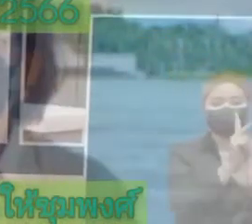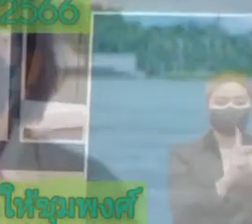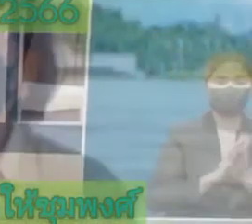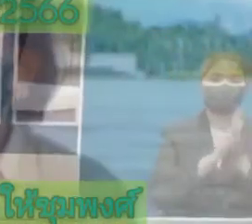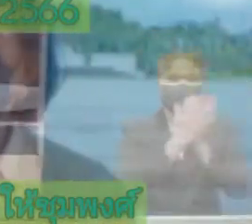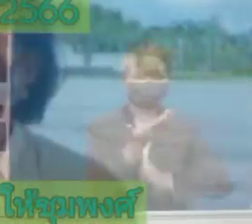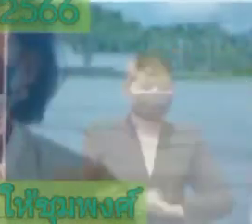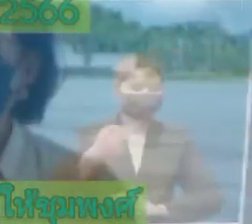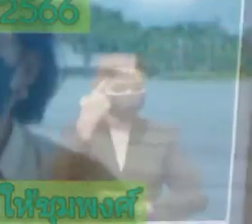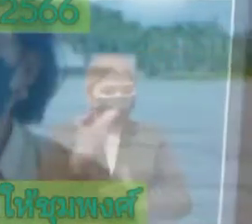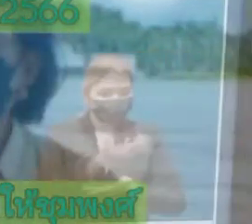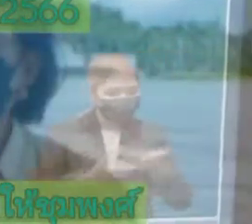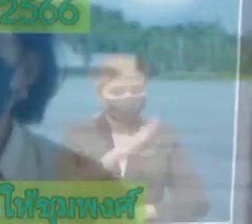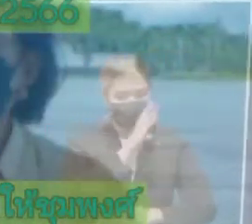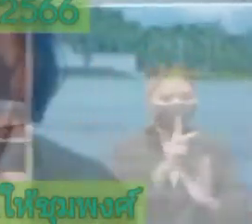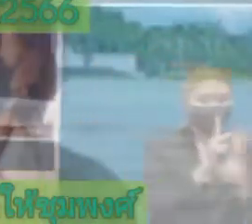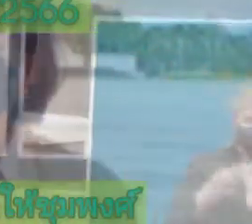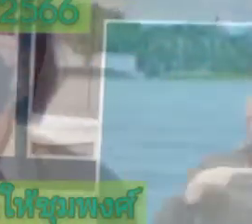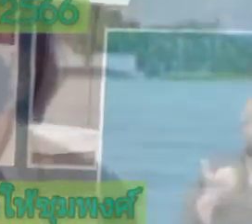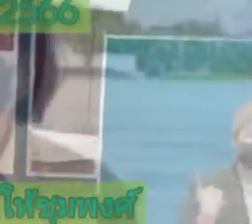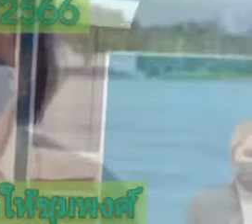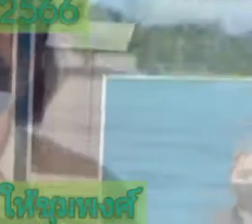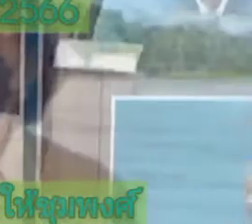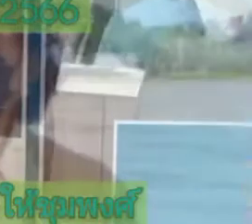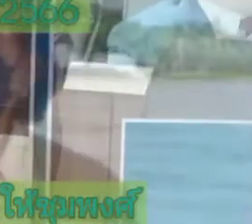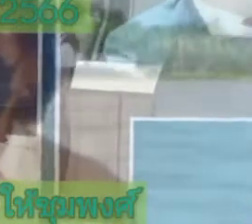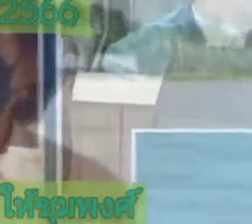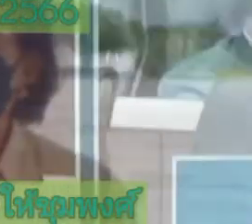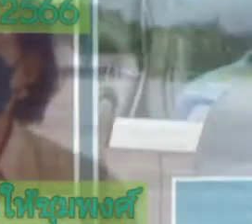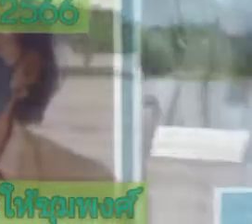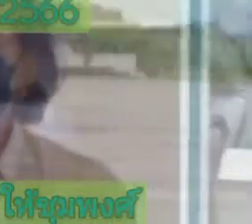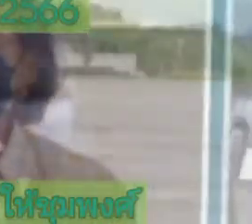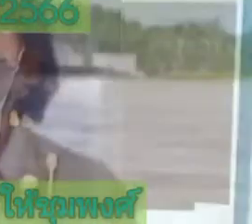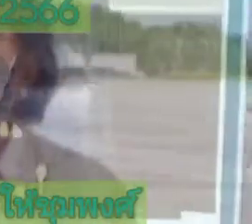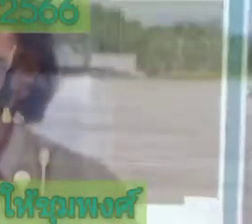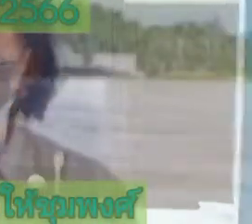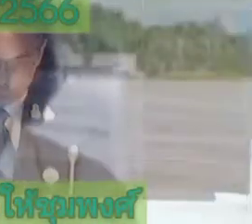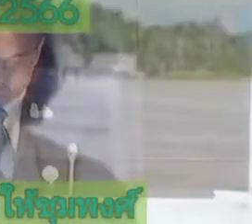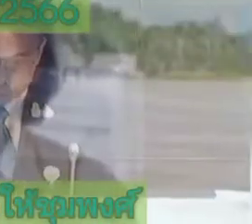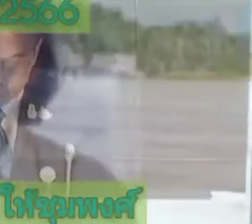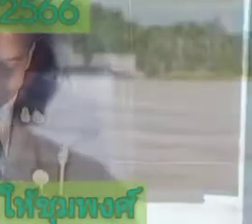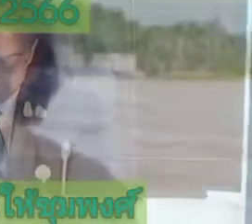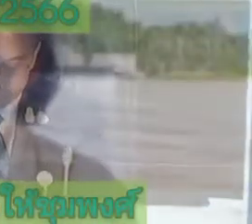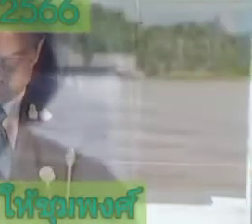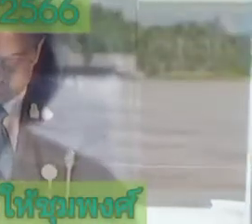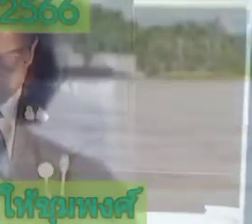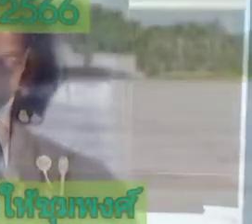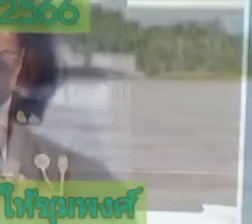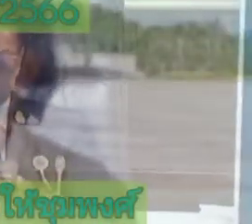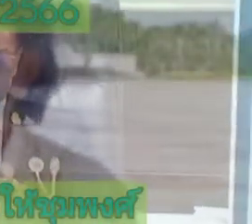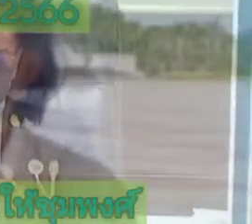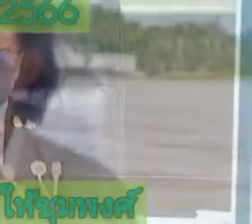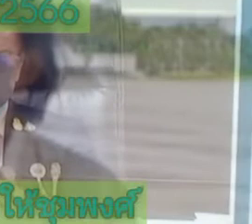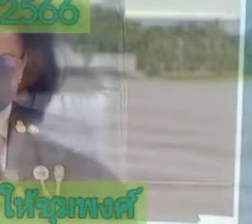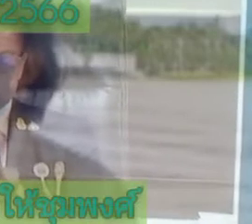านต้องพิจารณานะครับถ้ากฎหมายใดที่เป็นประโยชน์กฎหมายใดที่จะทำให้เกิดประโยชน์ต่อแผ่นดินต่อประชาชนก็ช่วยกันนะให้มันผ่านไปให้เร็วๆนะครับอย่